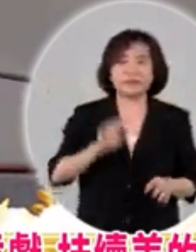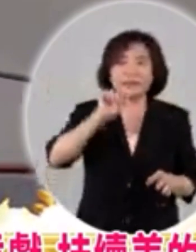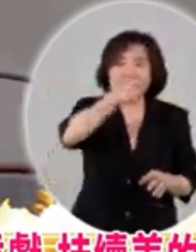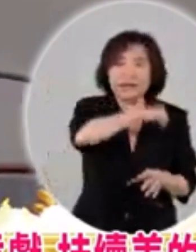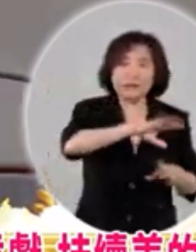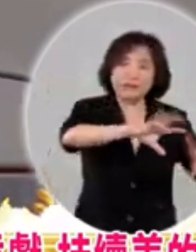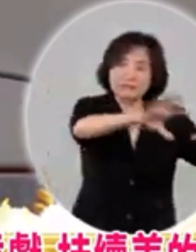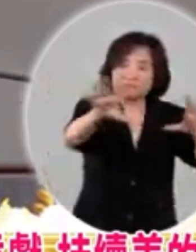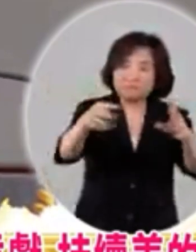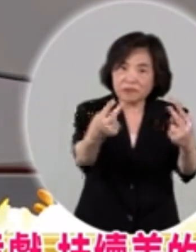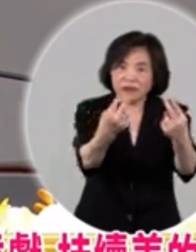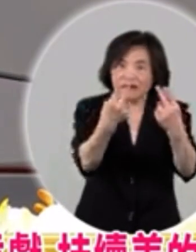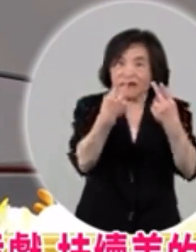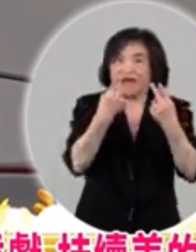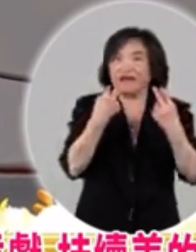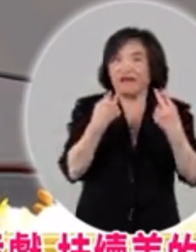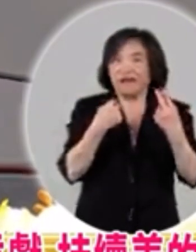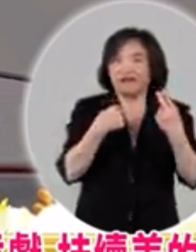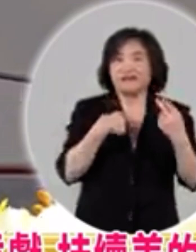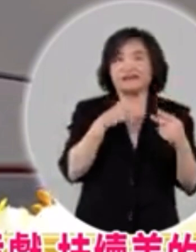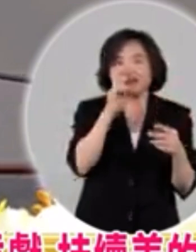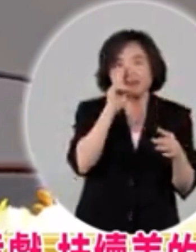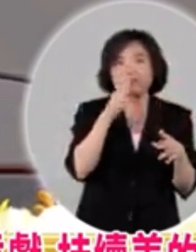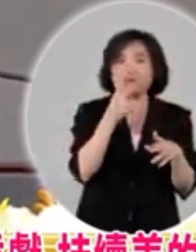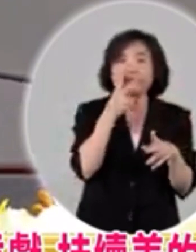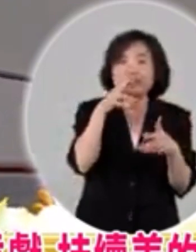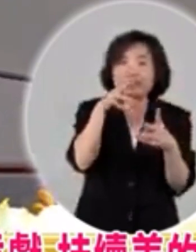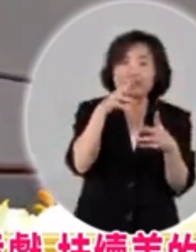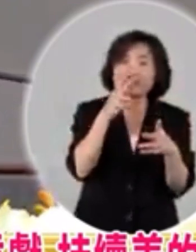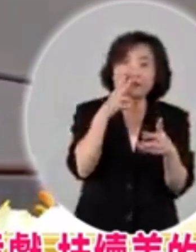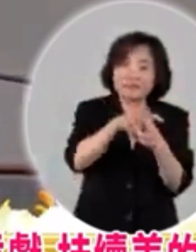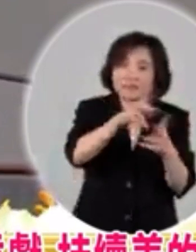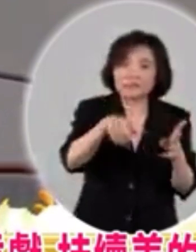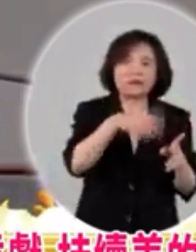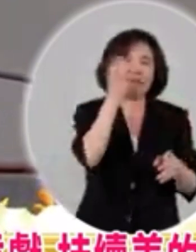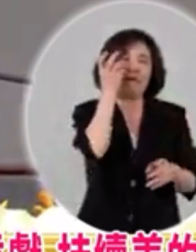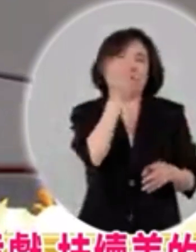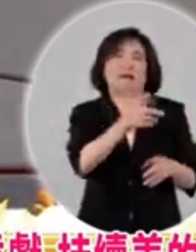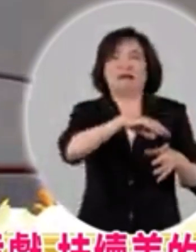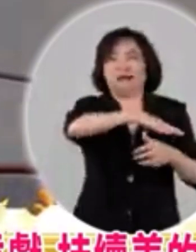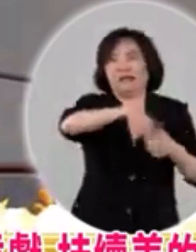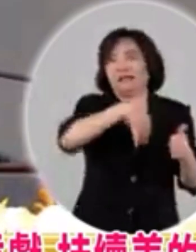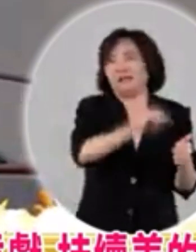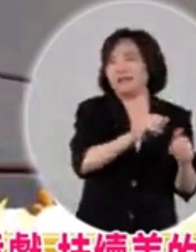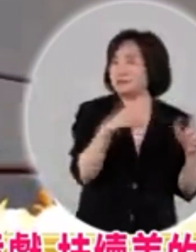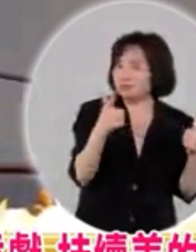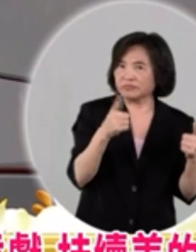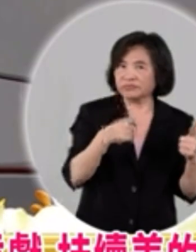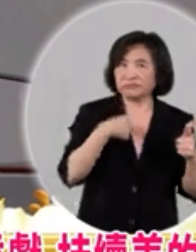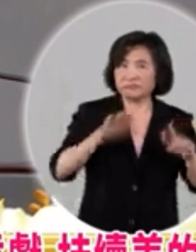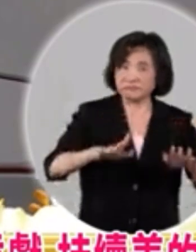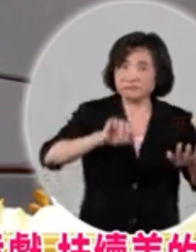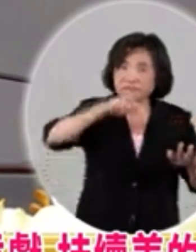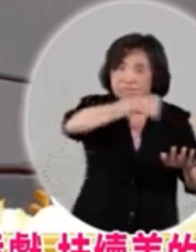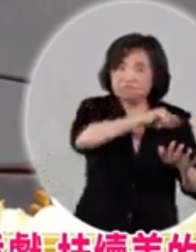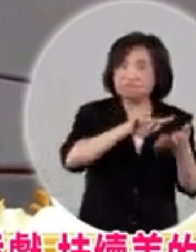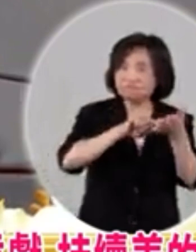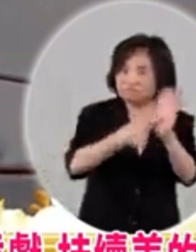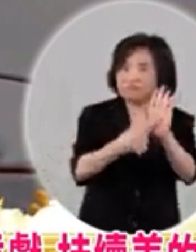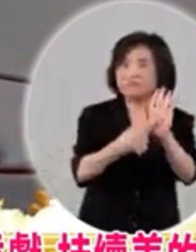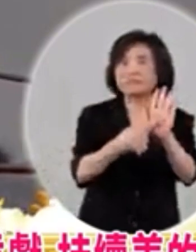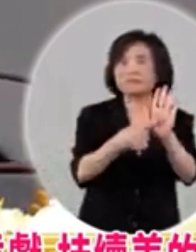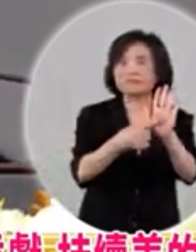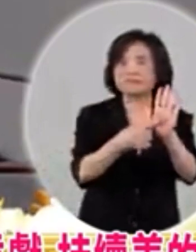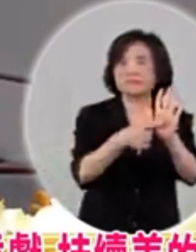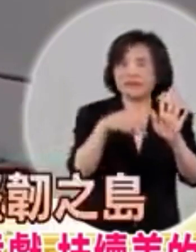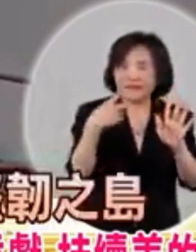形象不再是亚细亚的孤儿，现在的我们已经是可以而